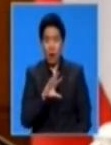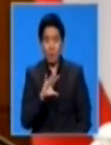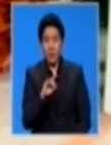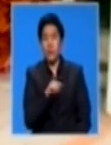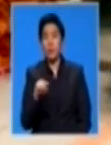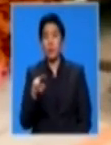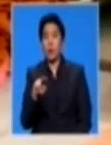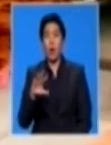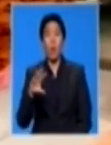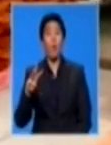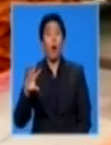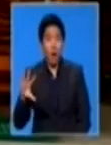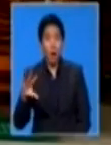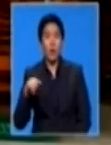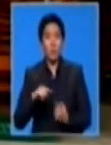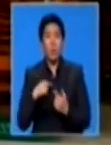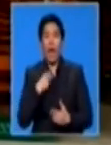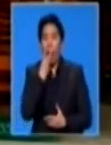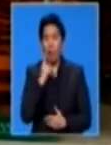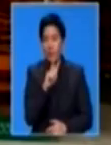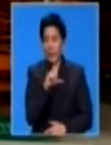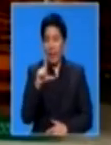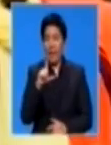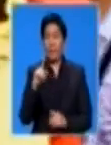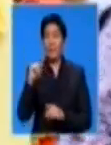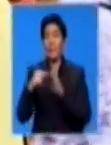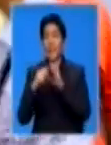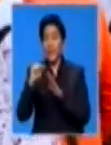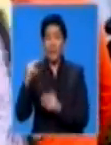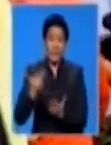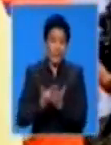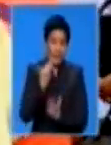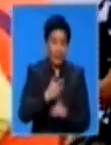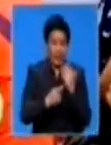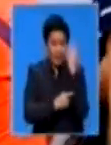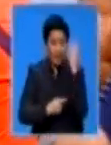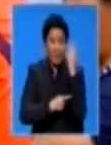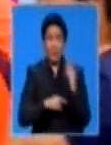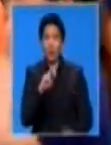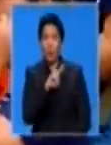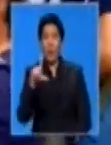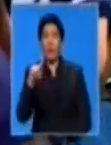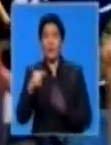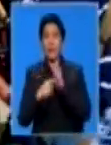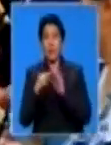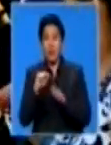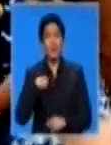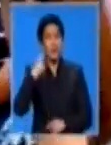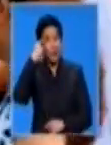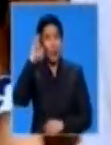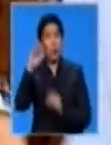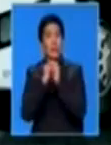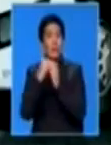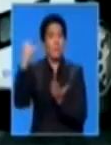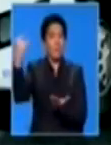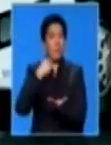ซื้อขายข้าว1ล้านตันยางพารา200,000ตันการส่งเสริมการท่องเที่ยวตั้งเป้าหมายนักท่องเที่ยวจีน10ล้านคนในปีหน้าเป็นต้นน